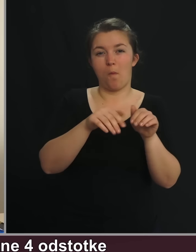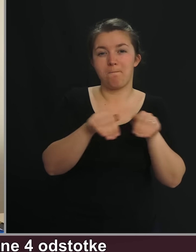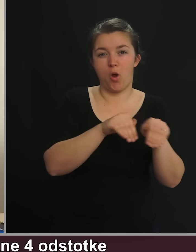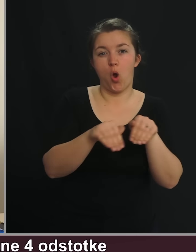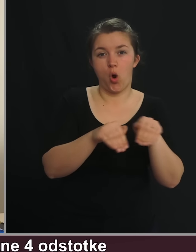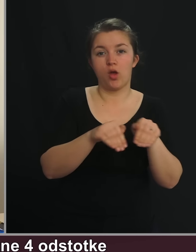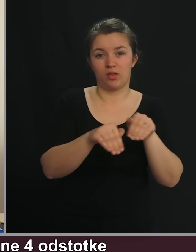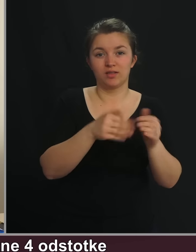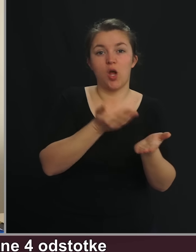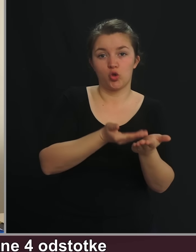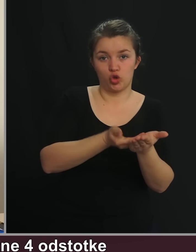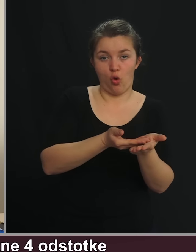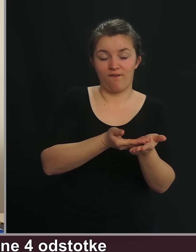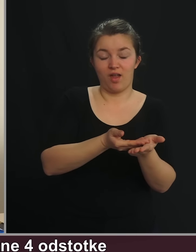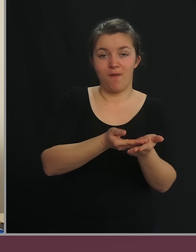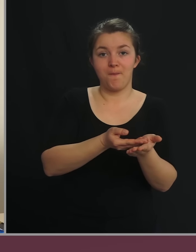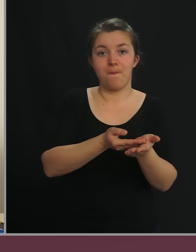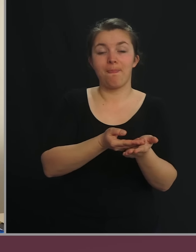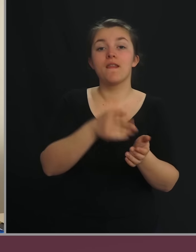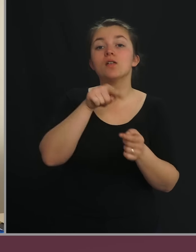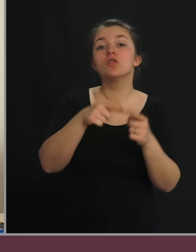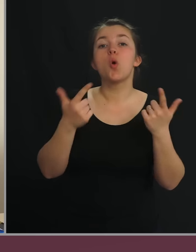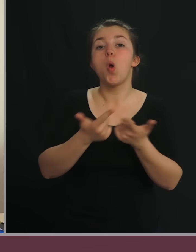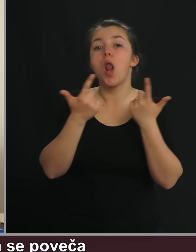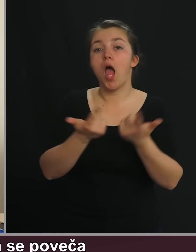k odstotku za pokojninsko osnovo.